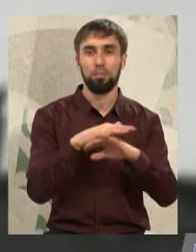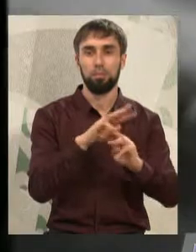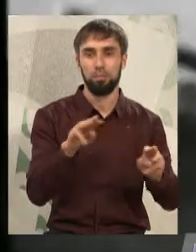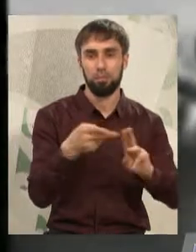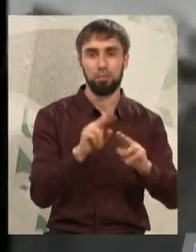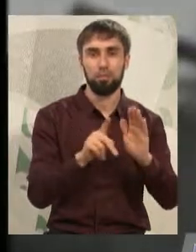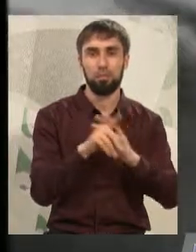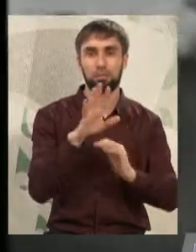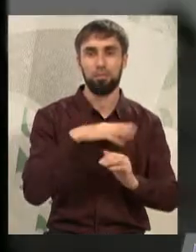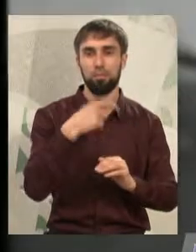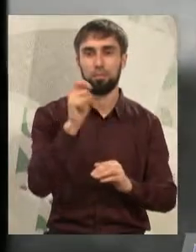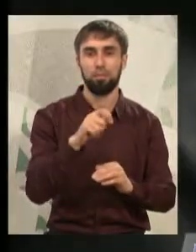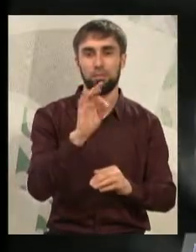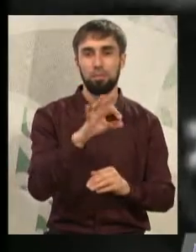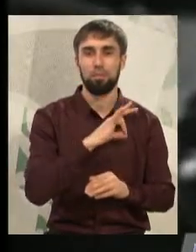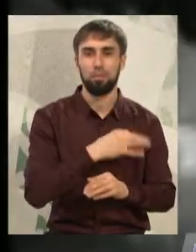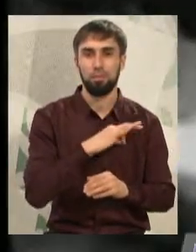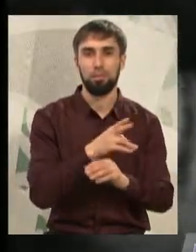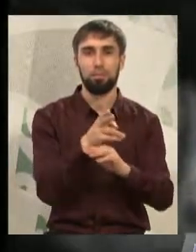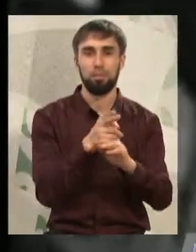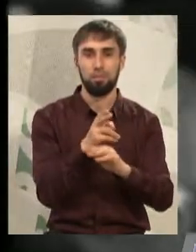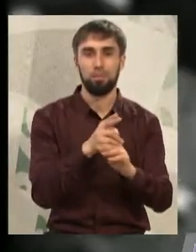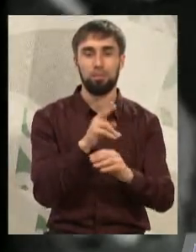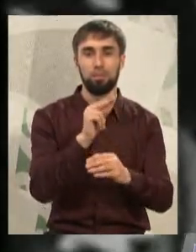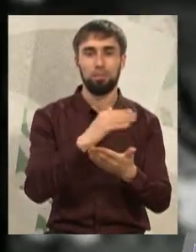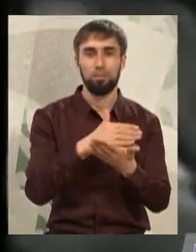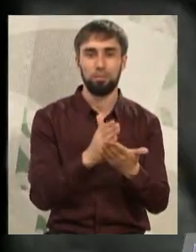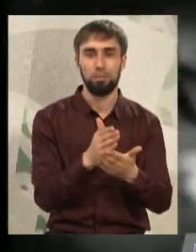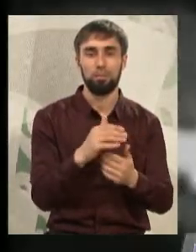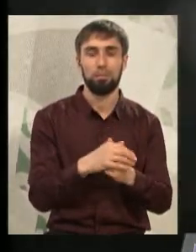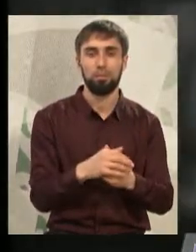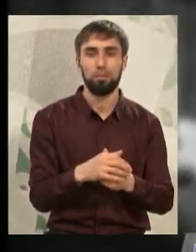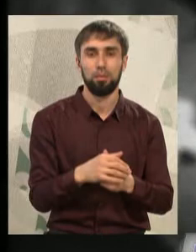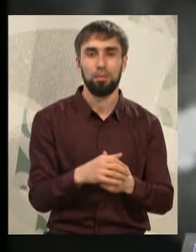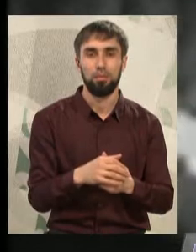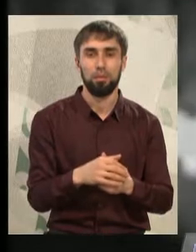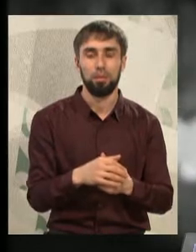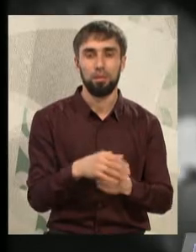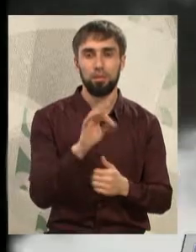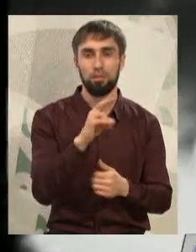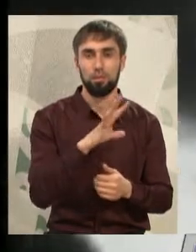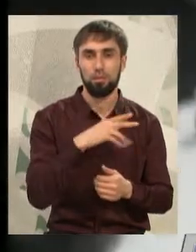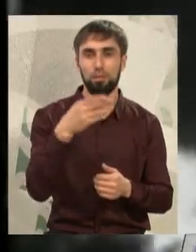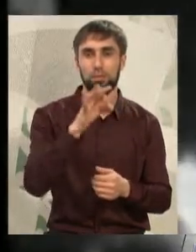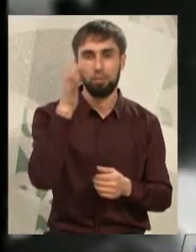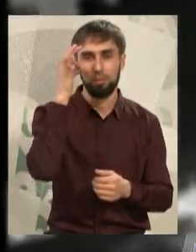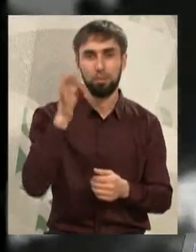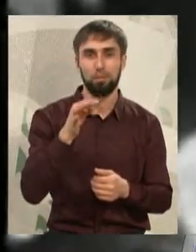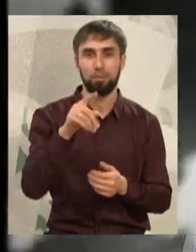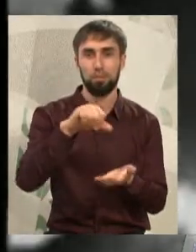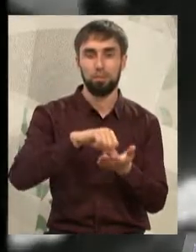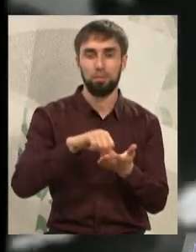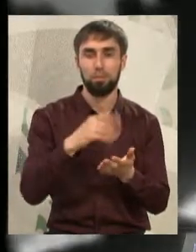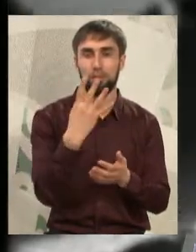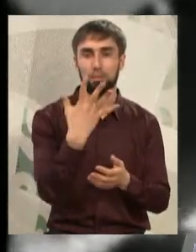ворвалась война. Разведчик артиллерийских и минометных частей 125-го стрелкового полка. Он дошел до Германии. В 45-м